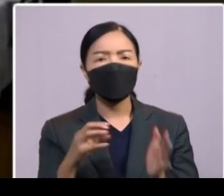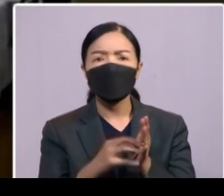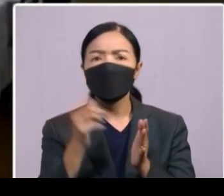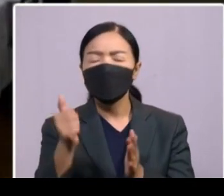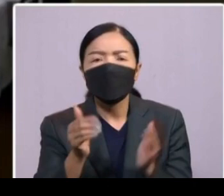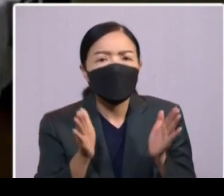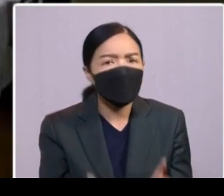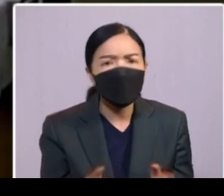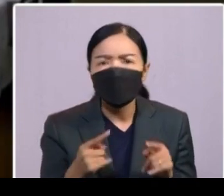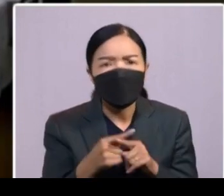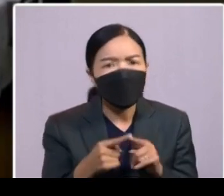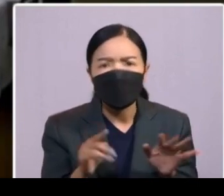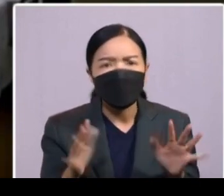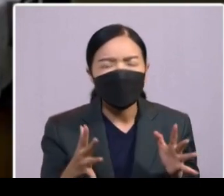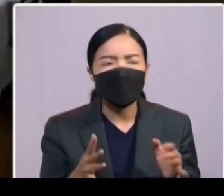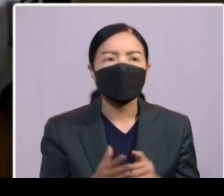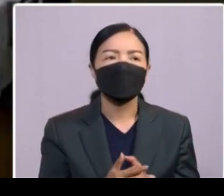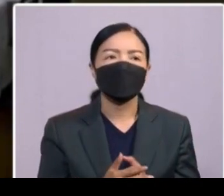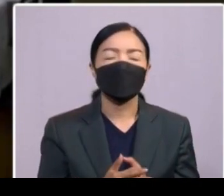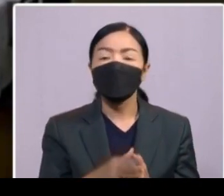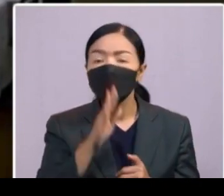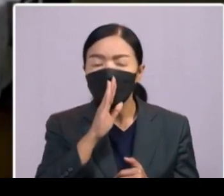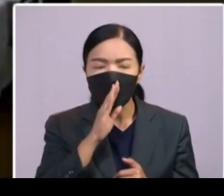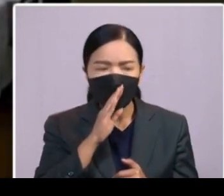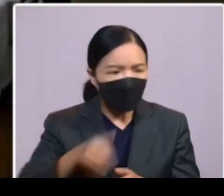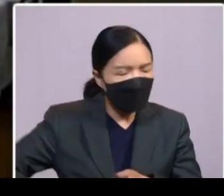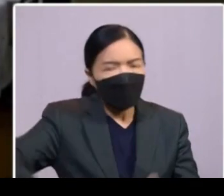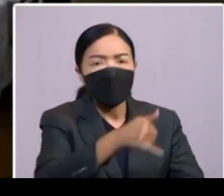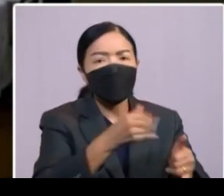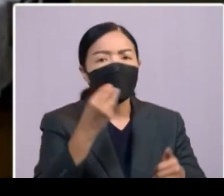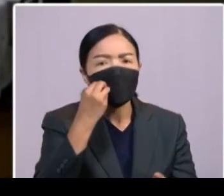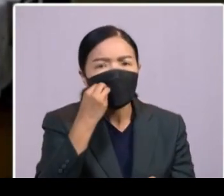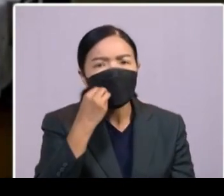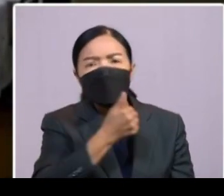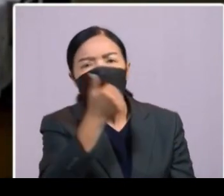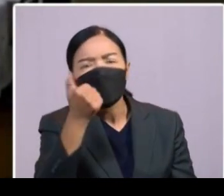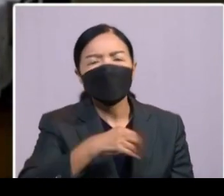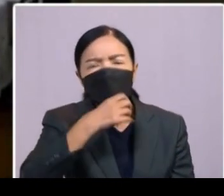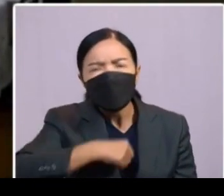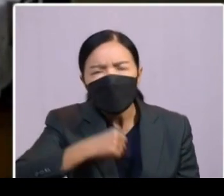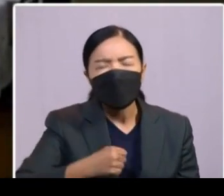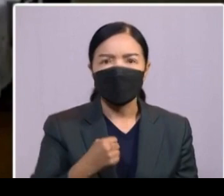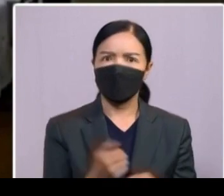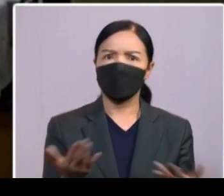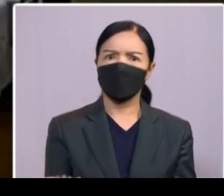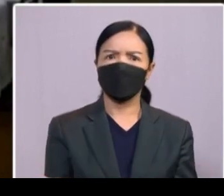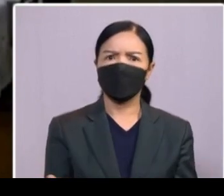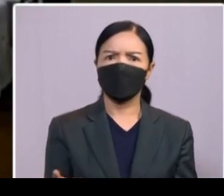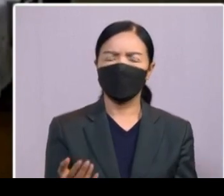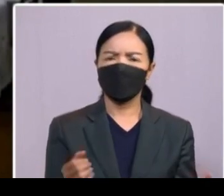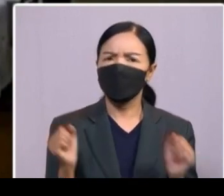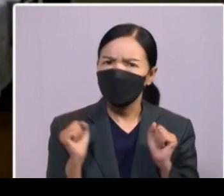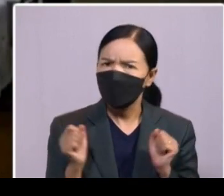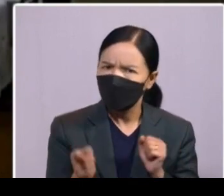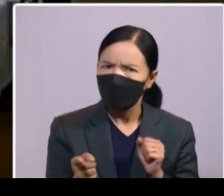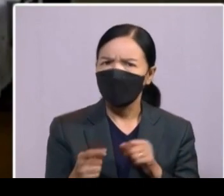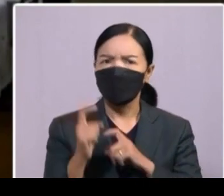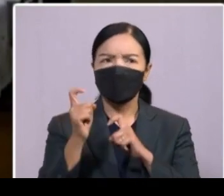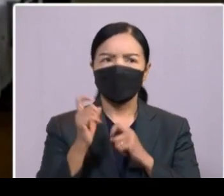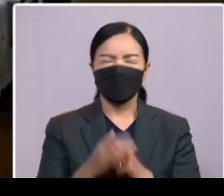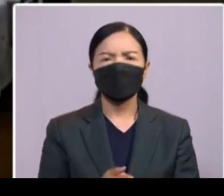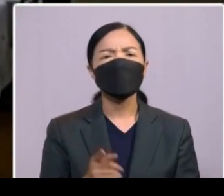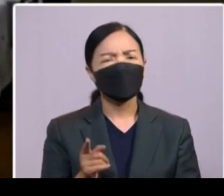ที่ไม่มีใครได้รับบาดเจ็บนะเดี๋ยวไปบ้านอื่นมีคนแก่อะไรเงี้ยทำยังไงน่ากลัวเหมือนกันนะคะโดยเป็นการเปิดเผยจากอย